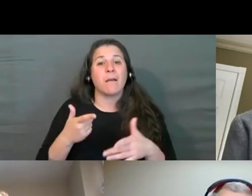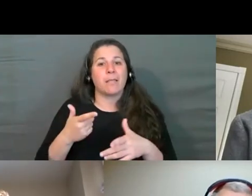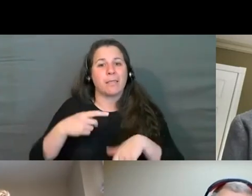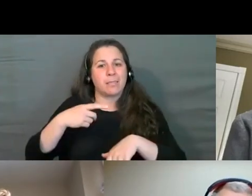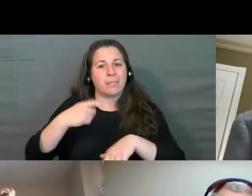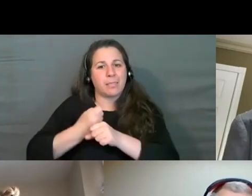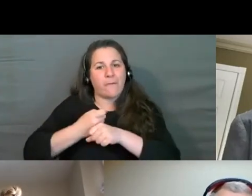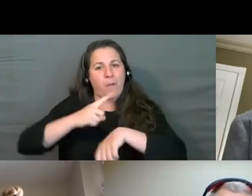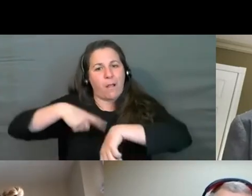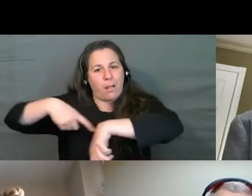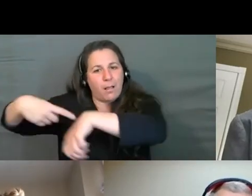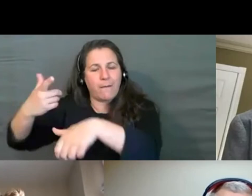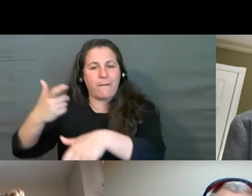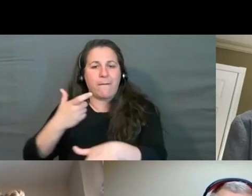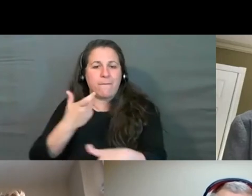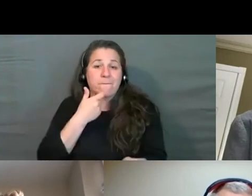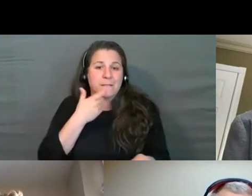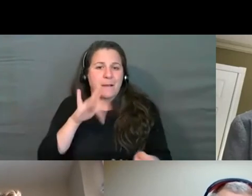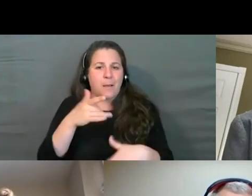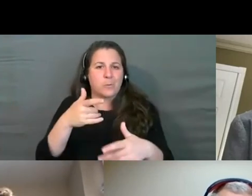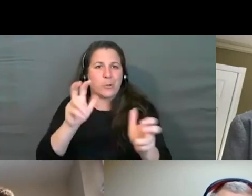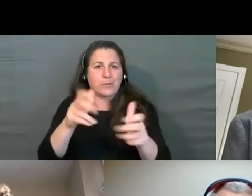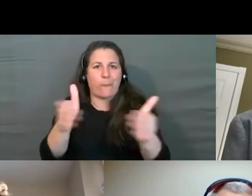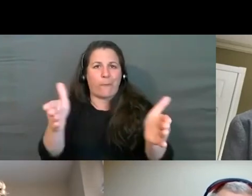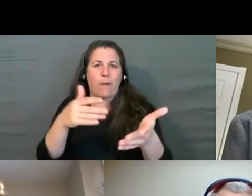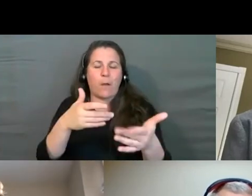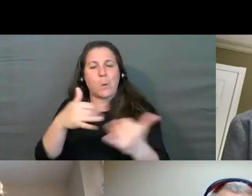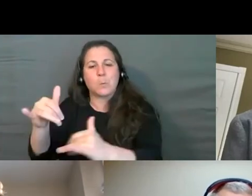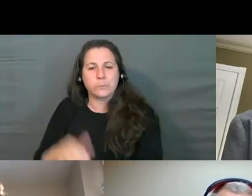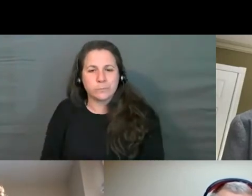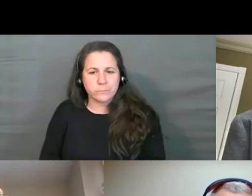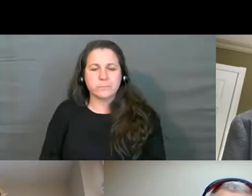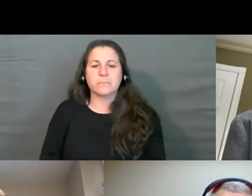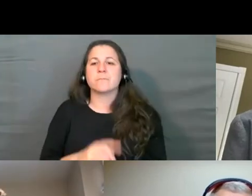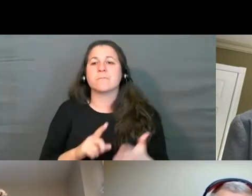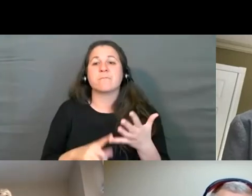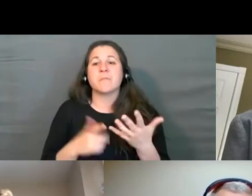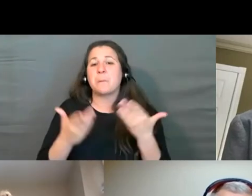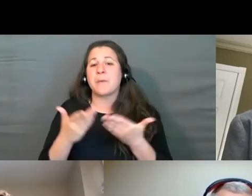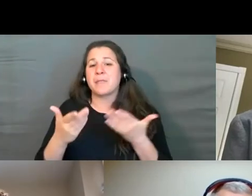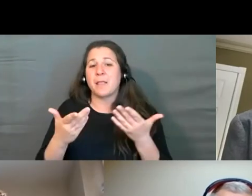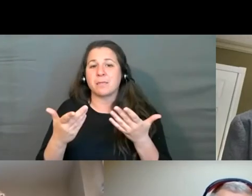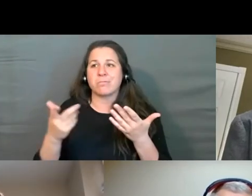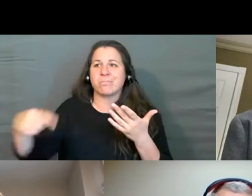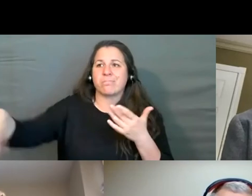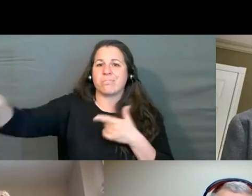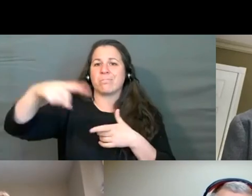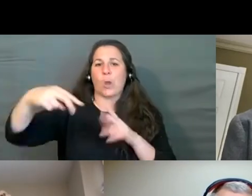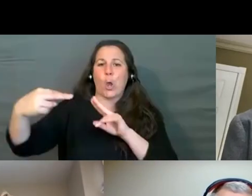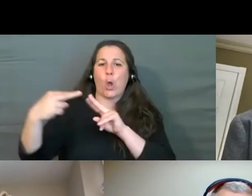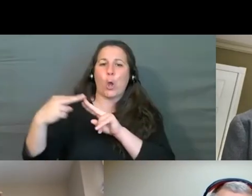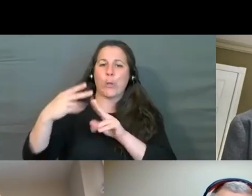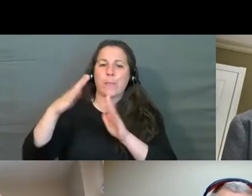ouvert, on continue. Limite pour le déroulement d'une carrière aussi, peut-être. On se fait peut-être moins connaître dans le